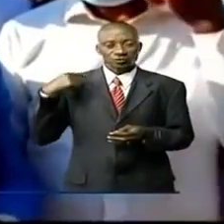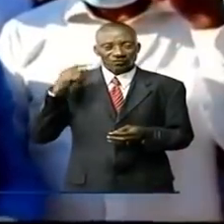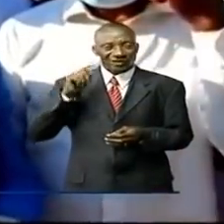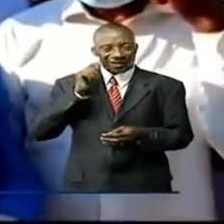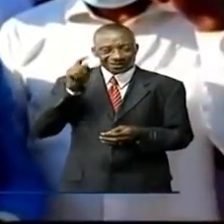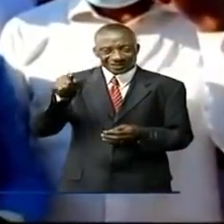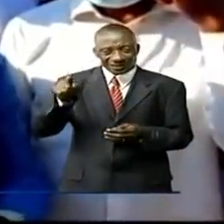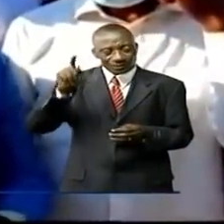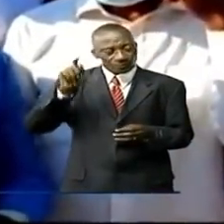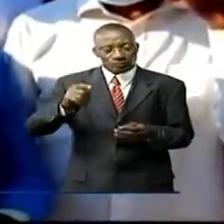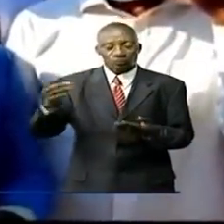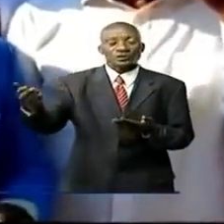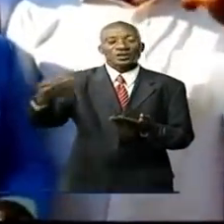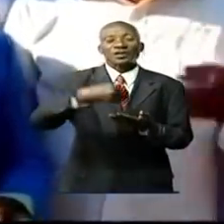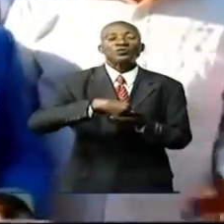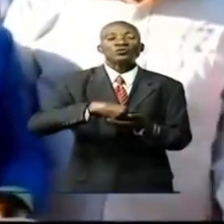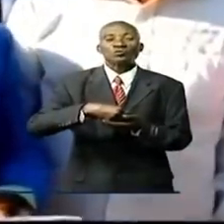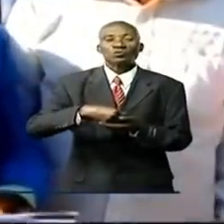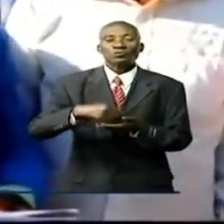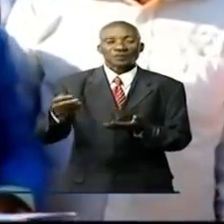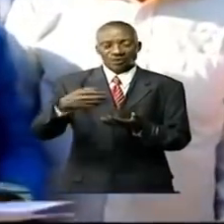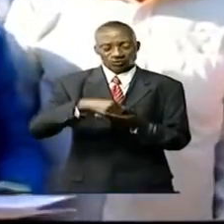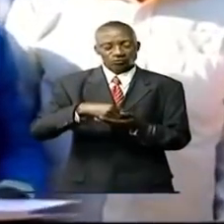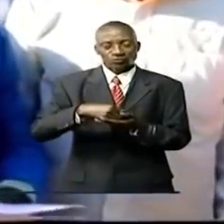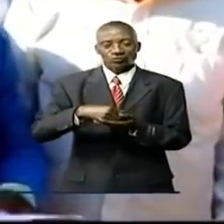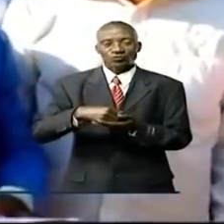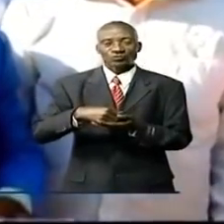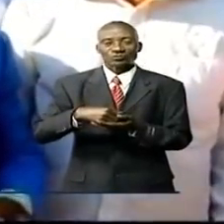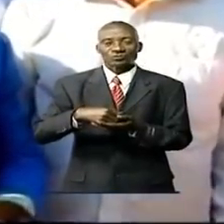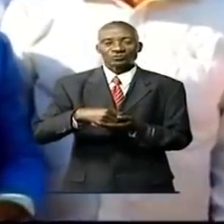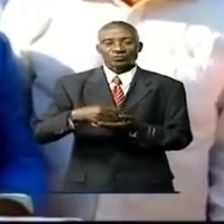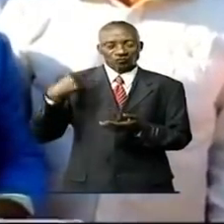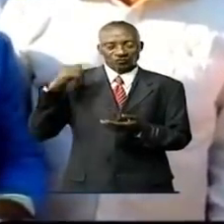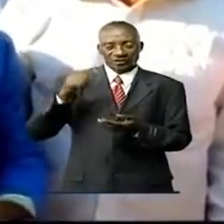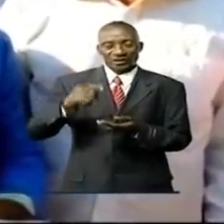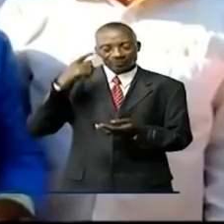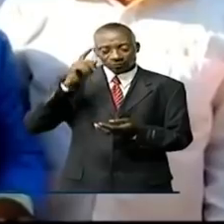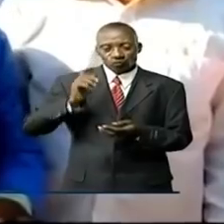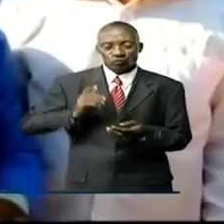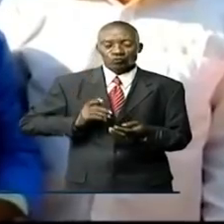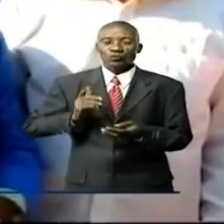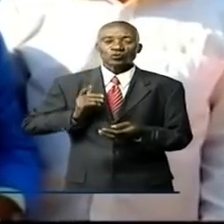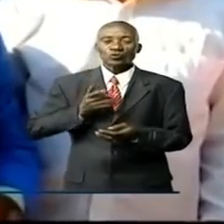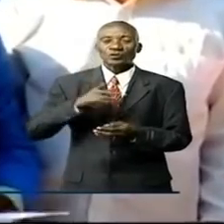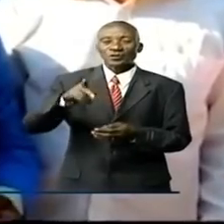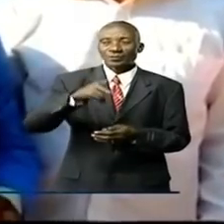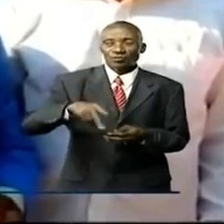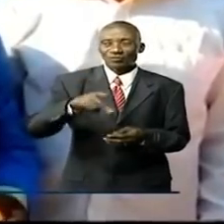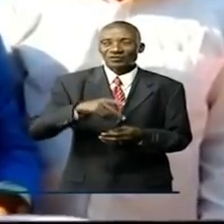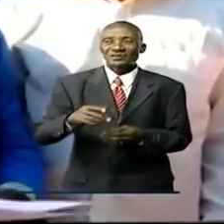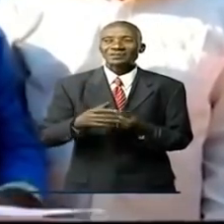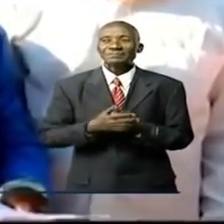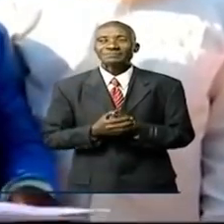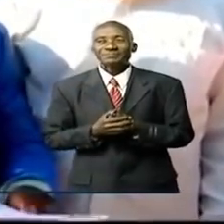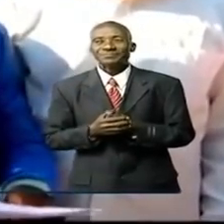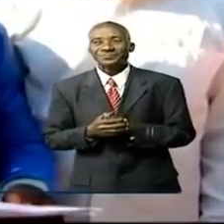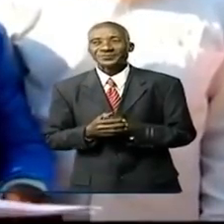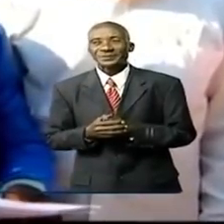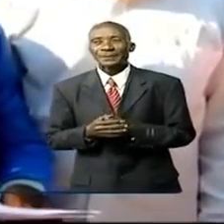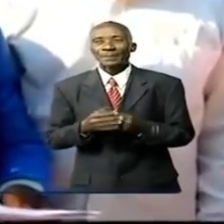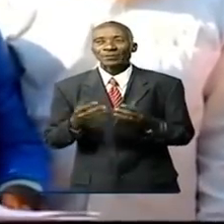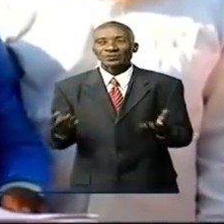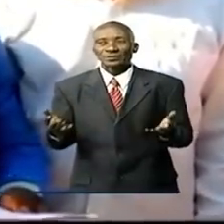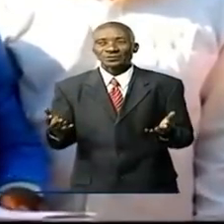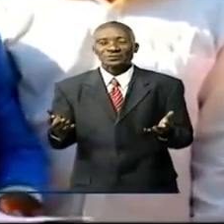toutes les couches de la population congolaise en général et mongolaise en particulier, qui petit à petit retrouve